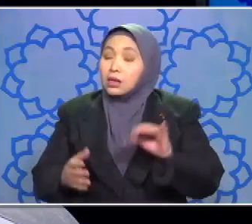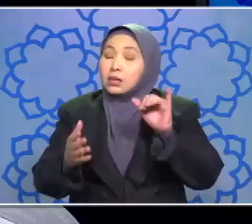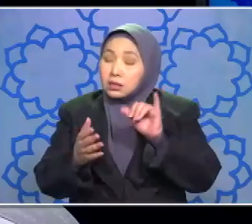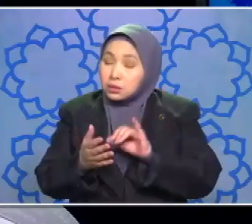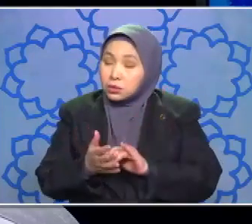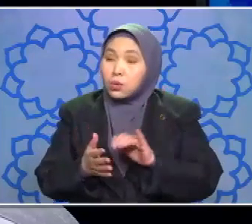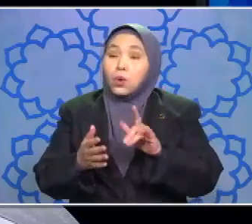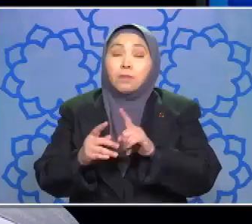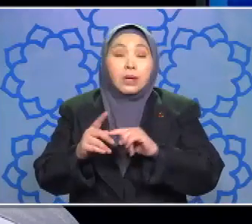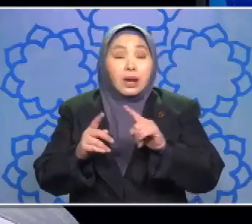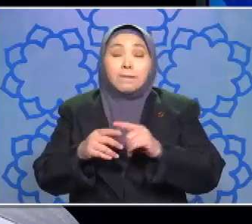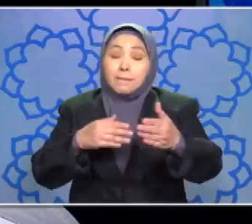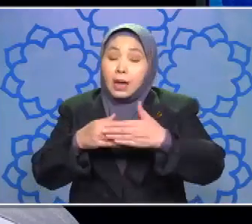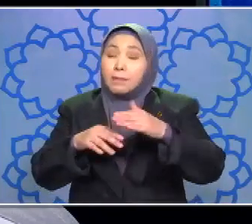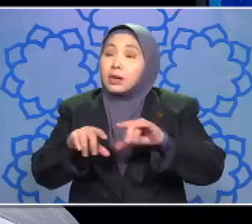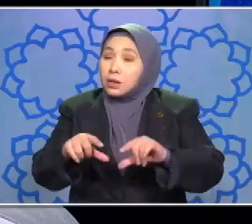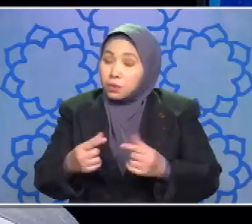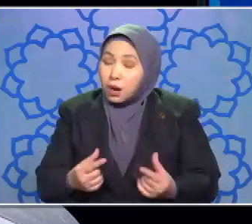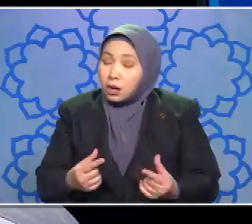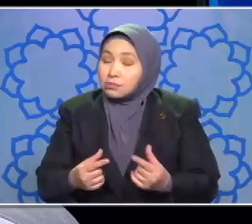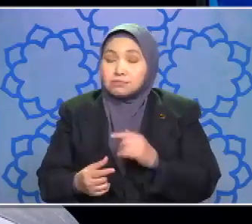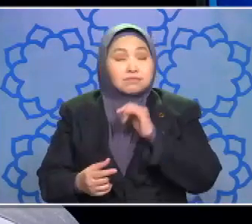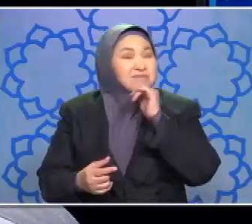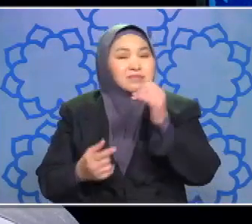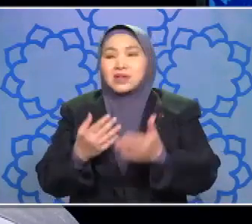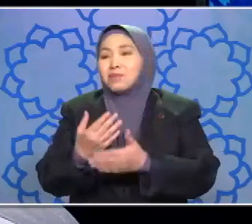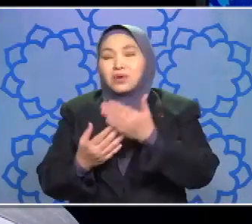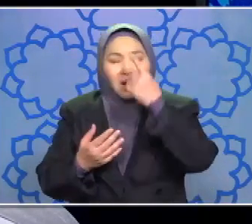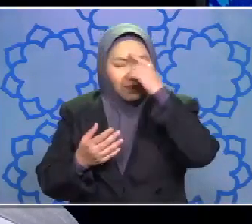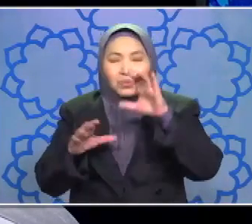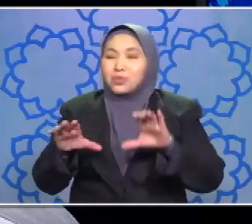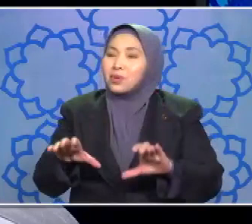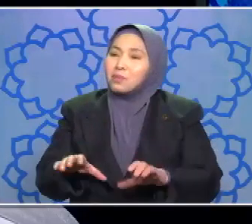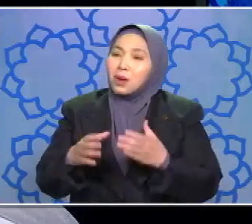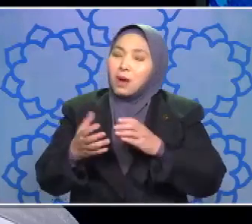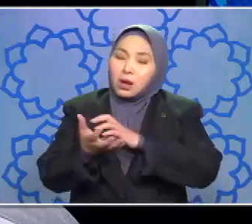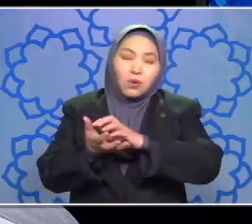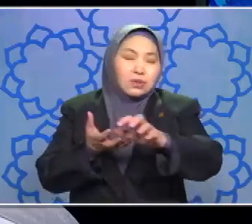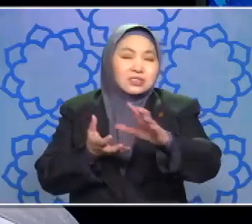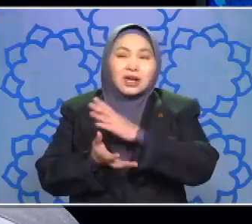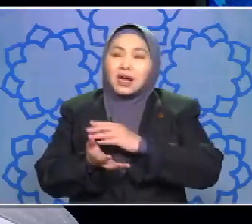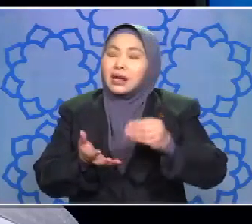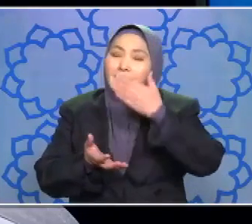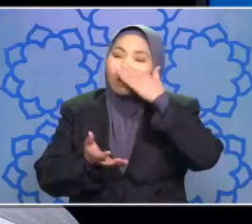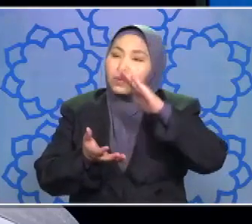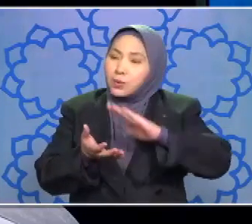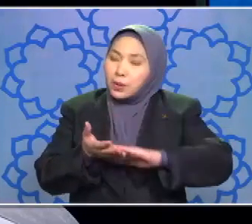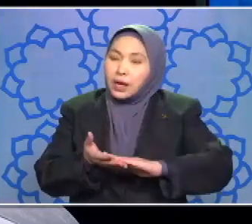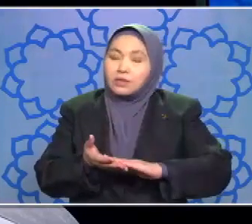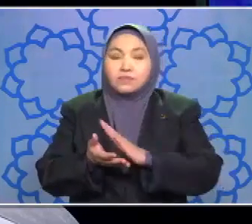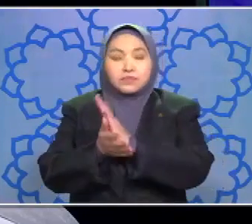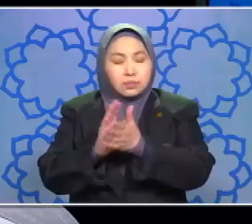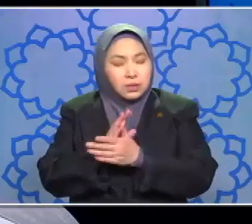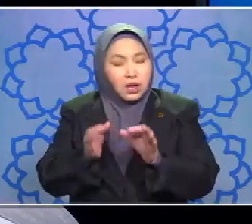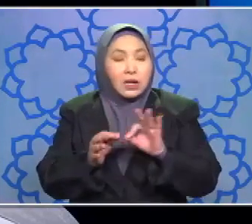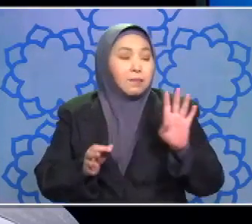bila seseorang itu kembali pada Al-Quran, dia tidak mudah untuk melakukan kerosakan dan juga keburukan. Allah nyatakan pada ayat